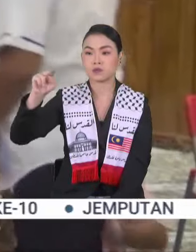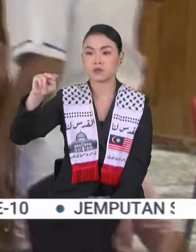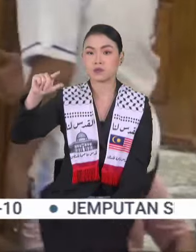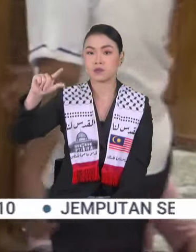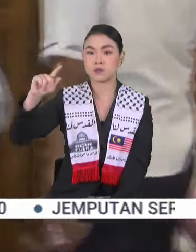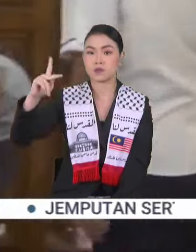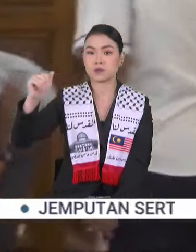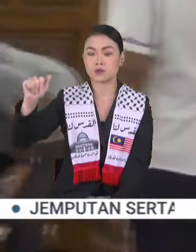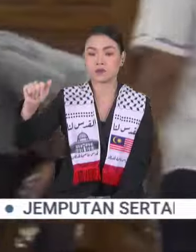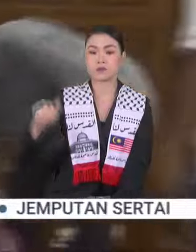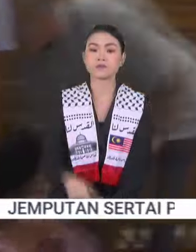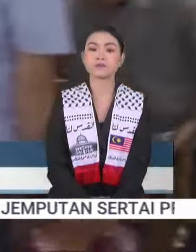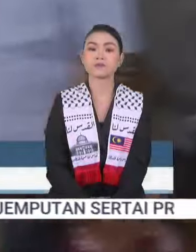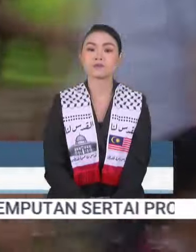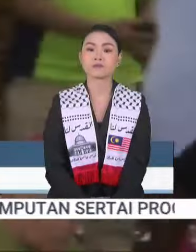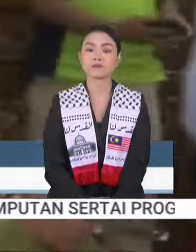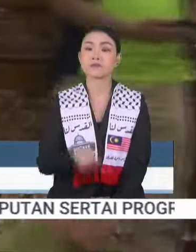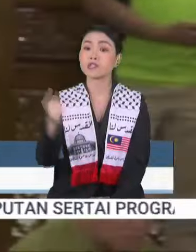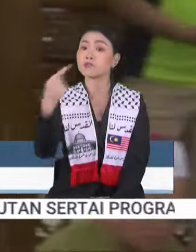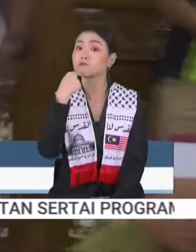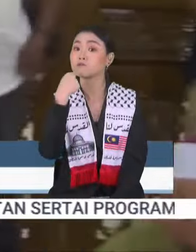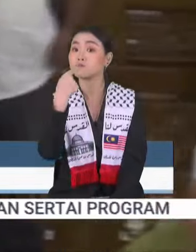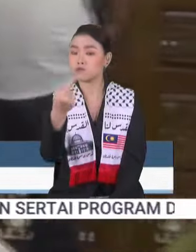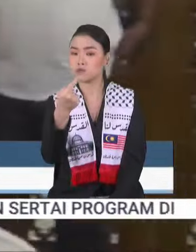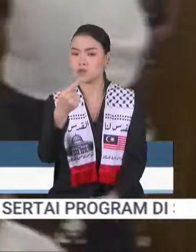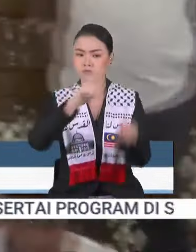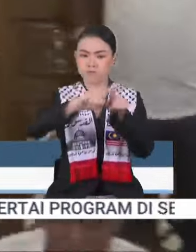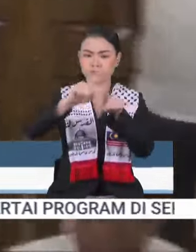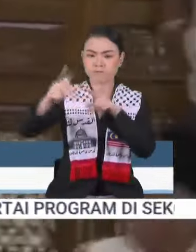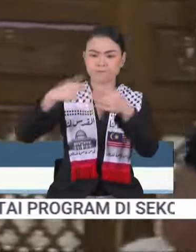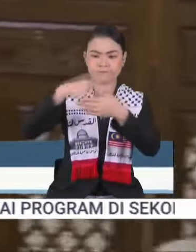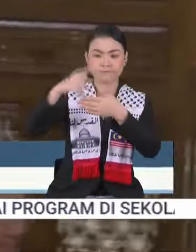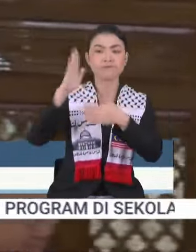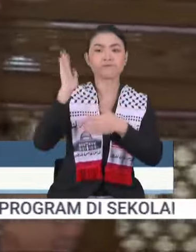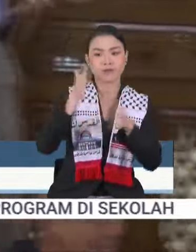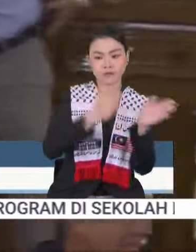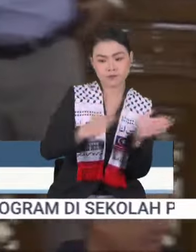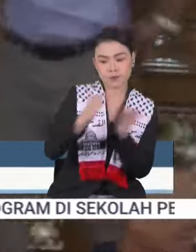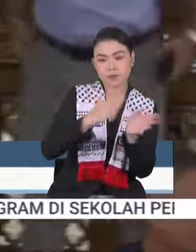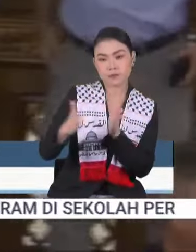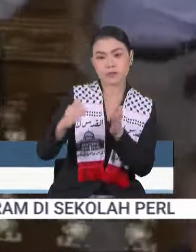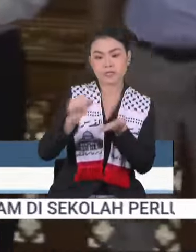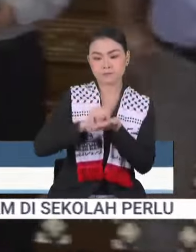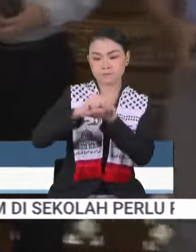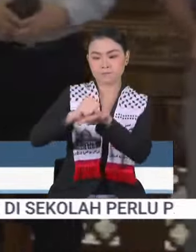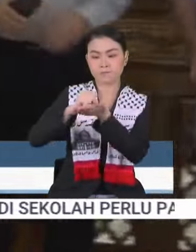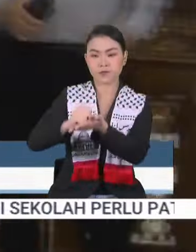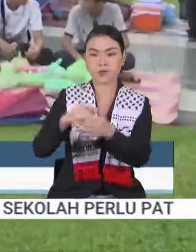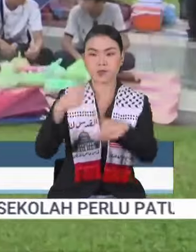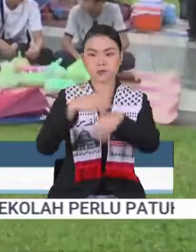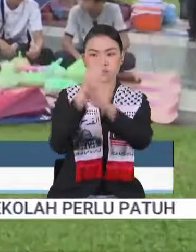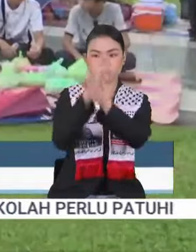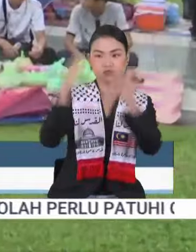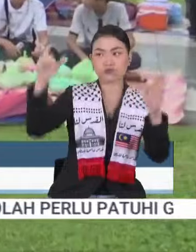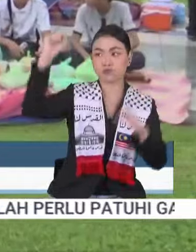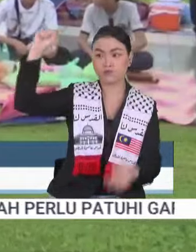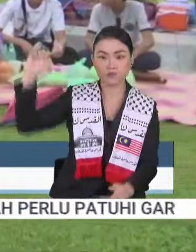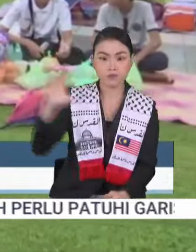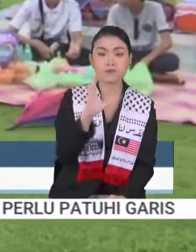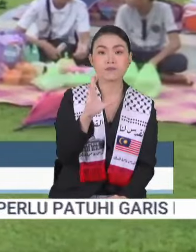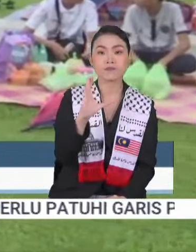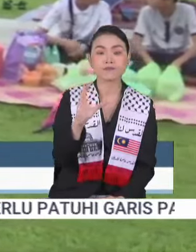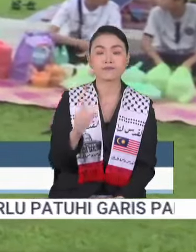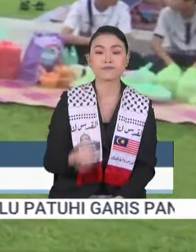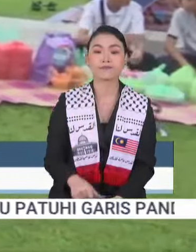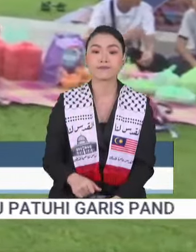dangka Dalam pada itu beliau memberitahu pelbagai program akan diadakan di Sibu sepanjang Ramadan tahun ini pada 23